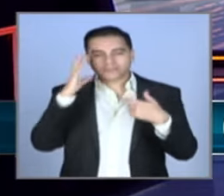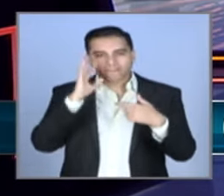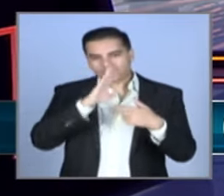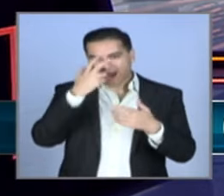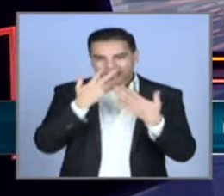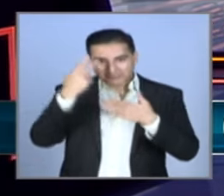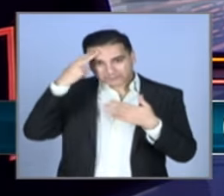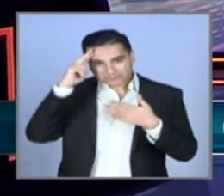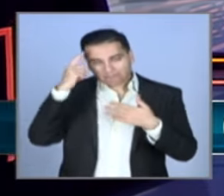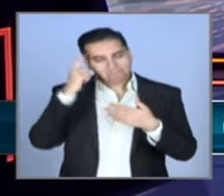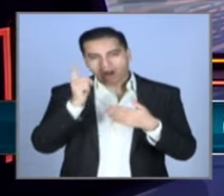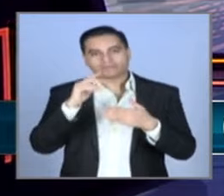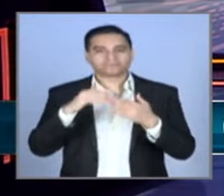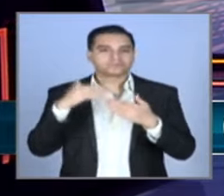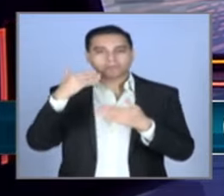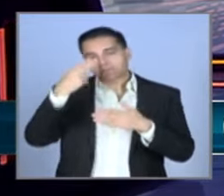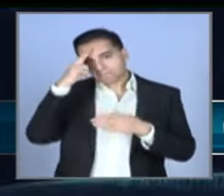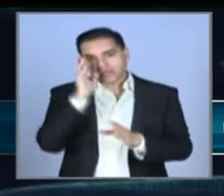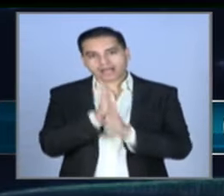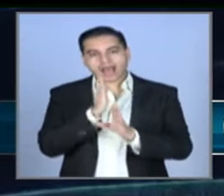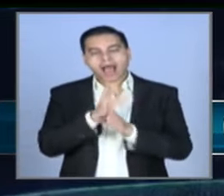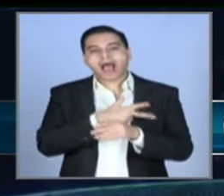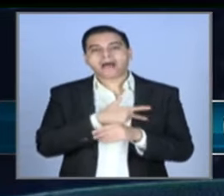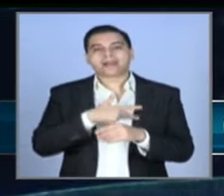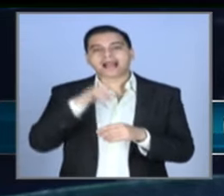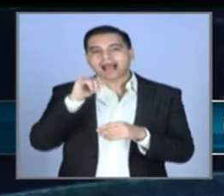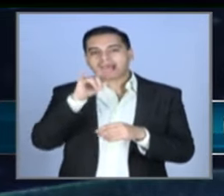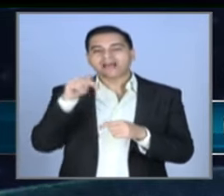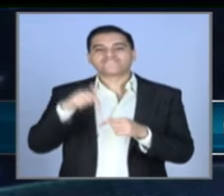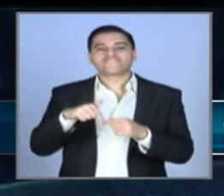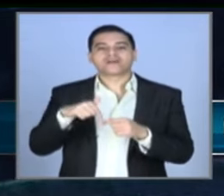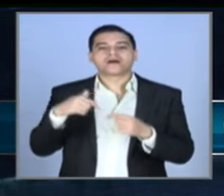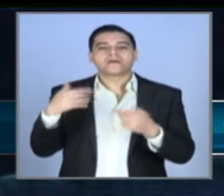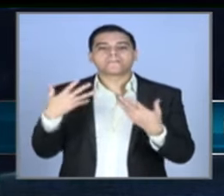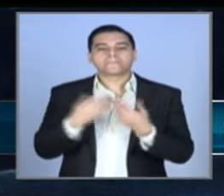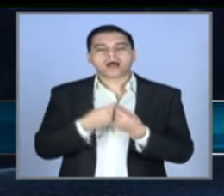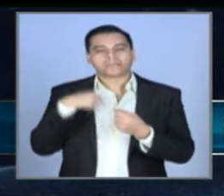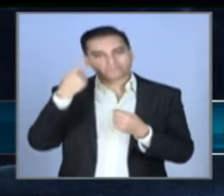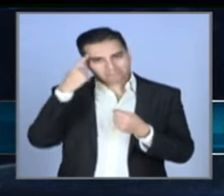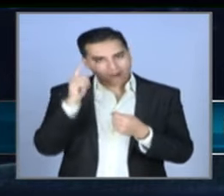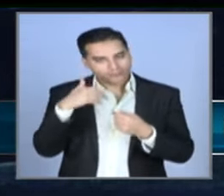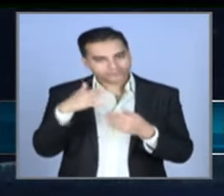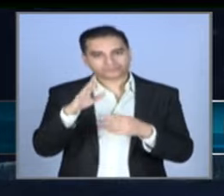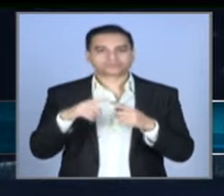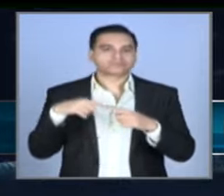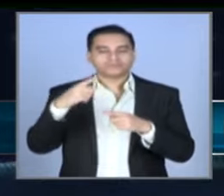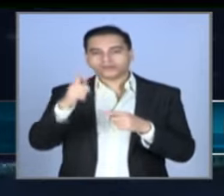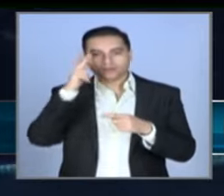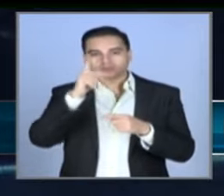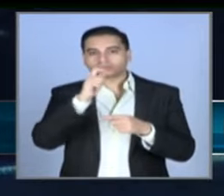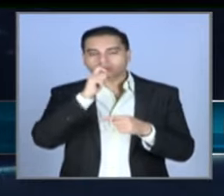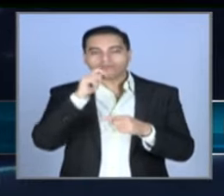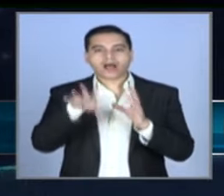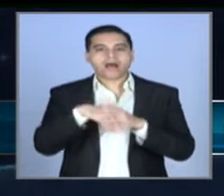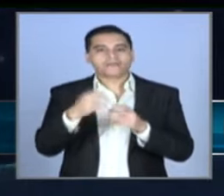غلط. من قامت بدور ليلى في مسلسل فرح ليلى؟ منى زكي. غلط. صحفي مصري راحل صاحب فكرة الاحتفال